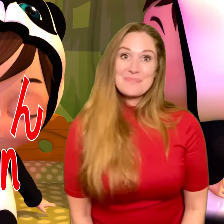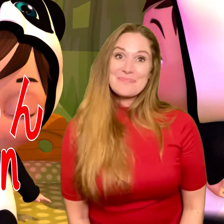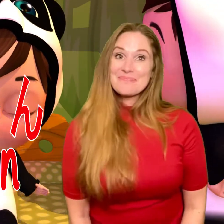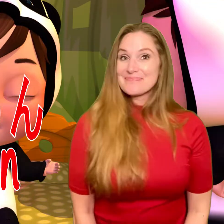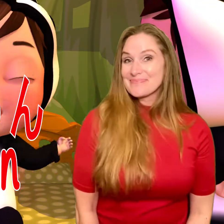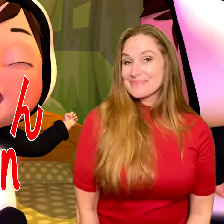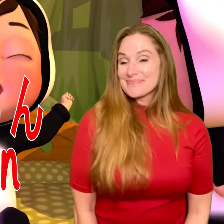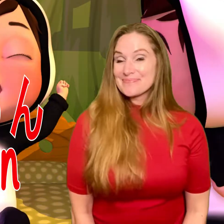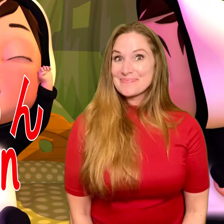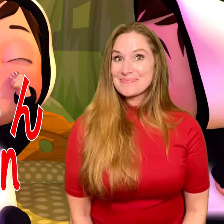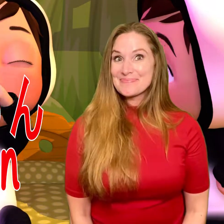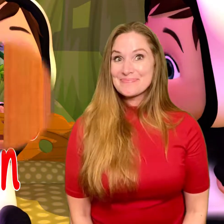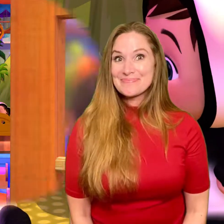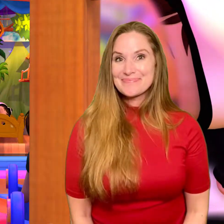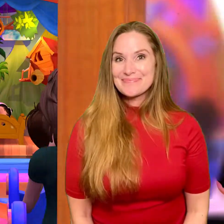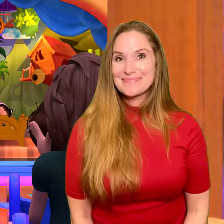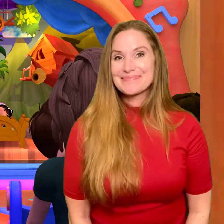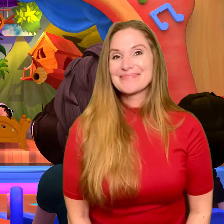パンダちゃん。